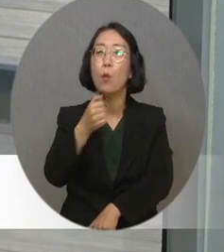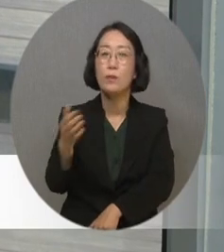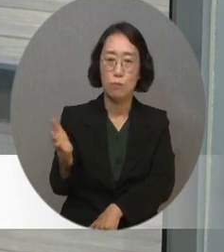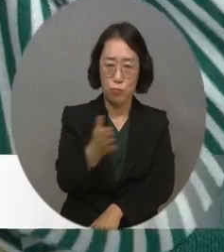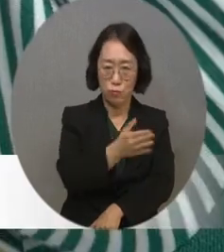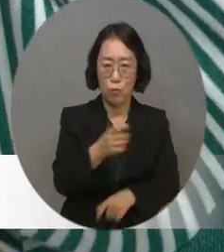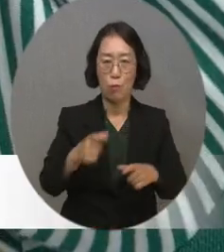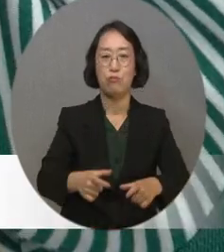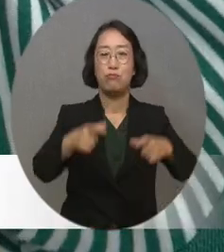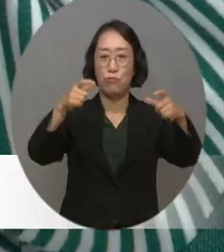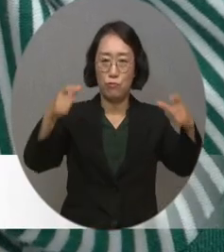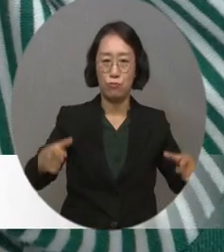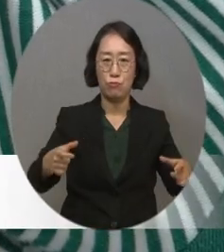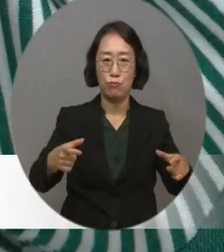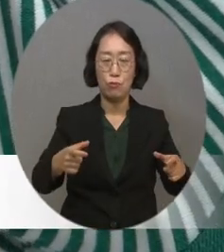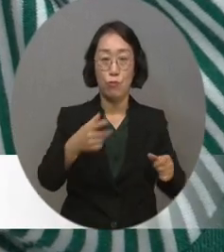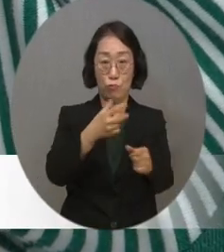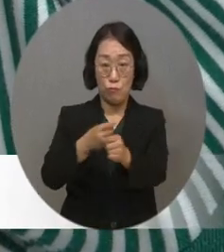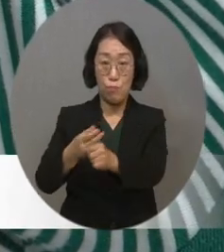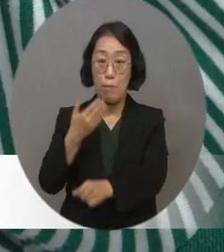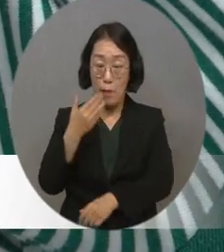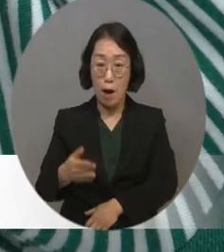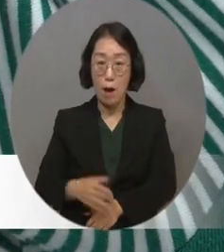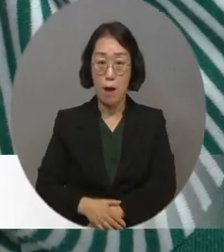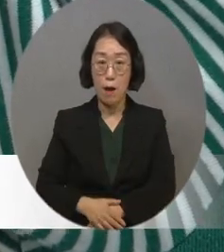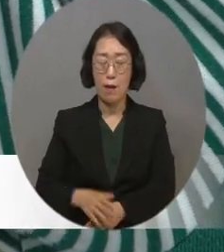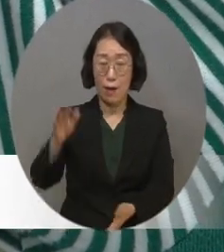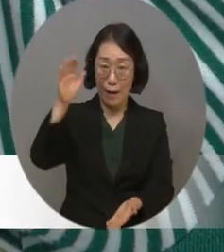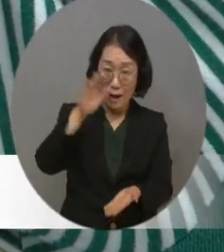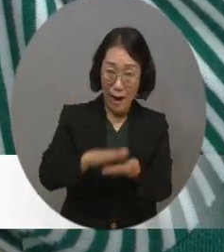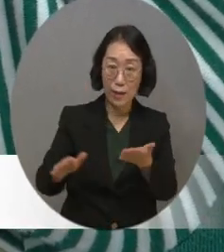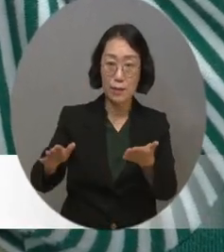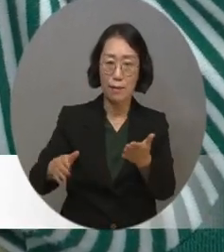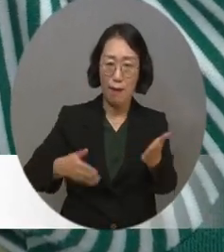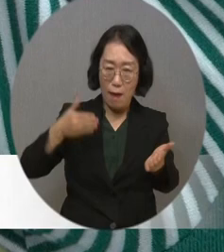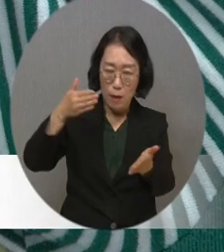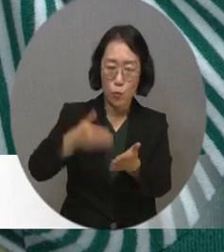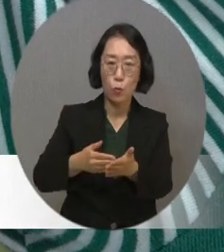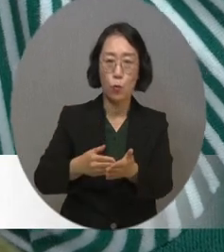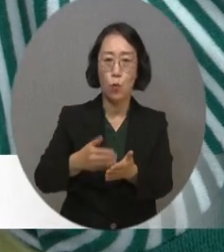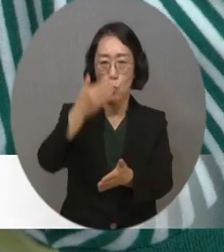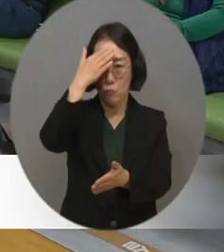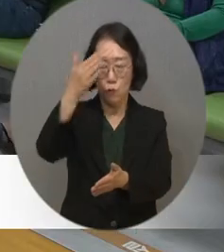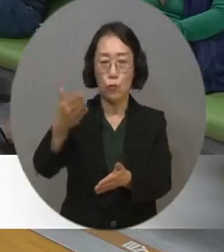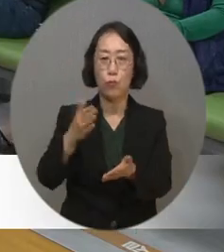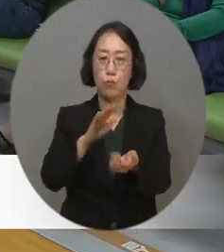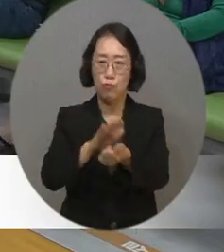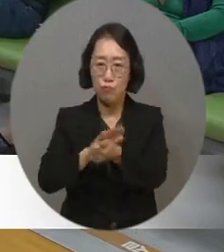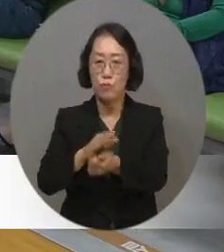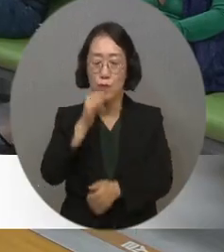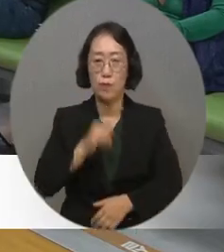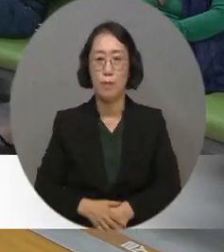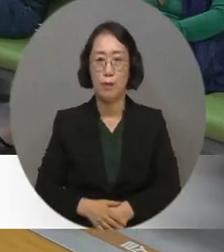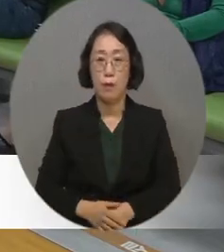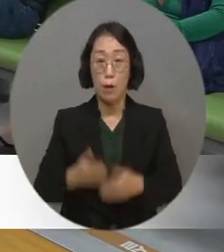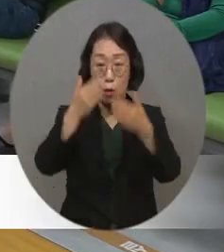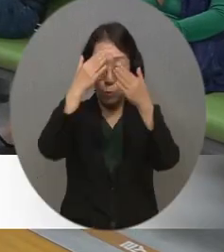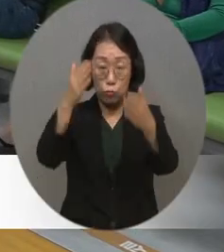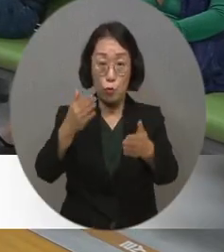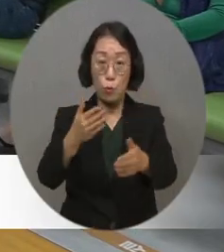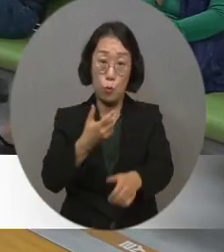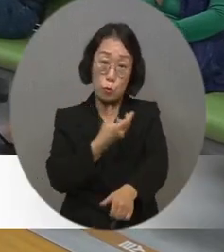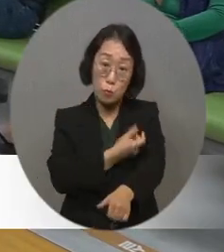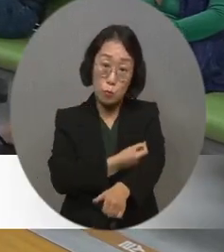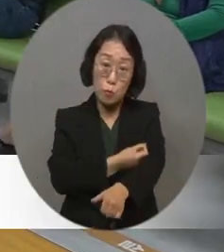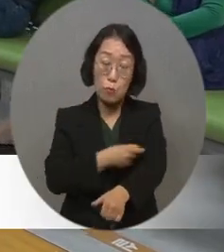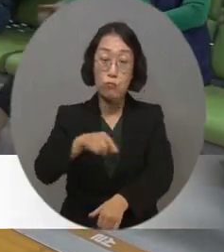확대하고 이달부터 백신 소진시까지 접종을 진행하고 있습니다 무료 접종은 좋은 반응을